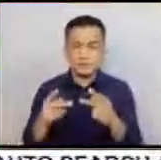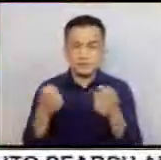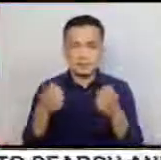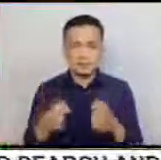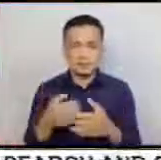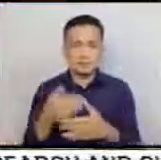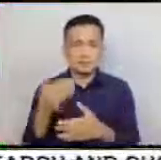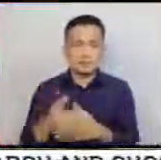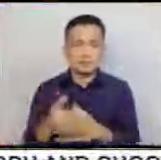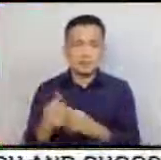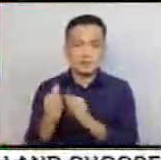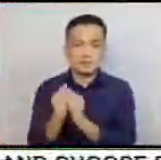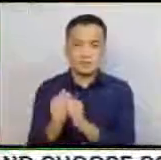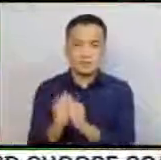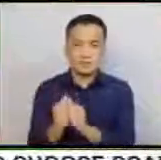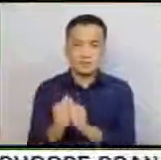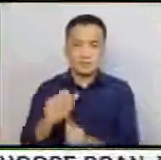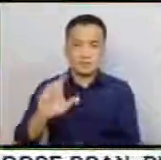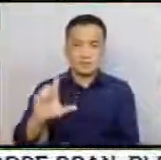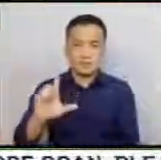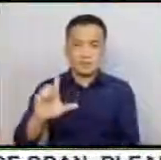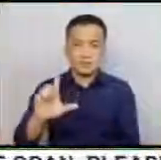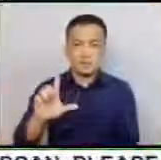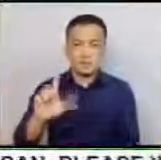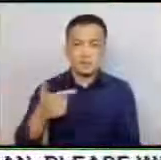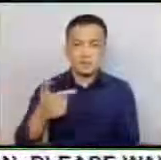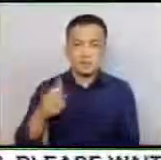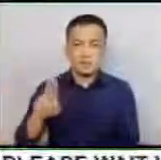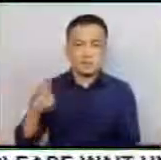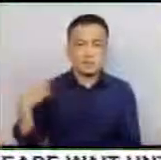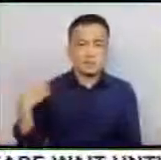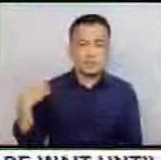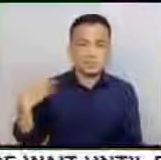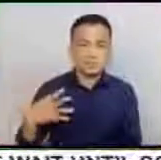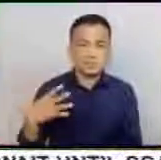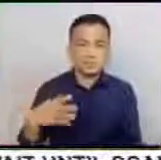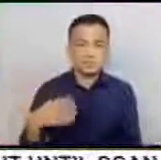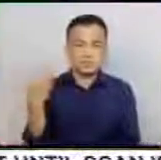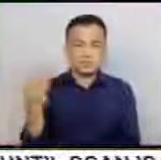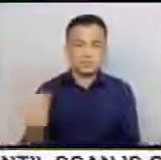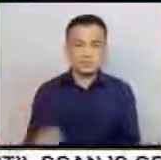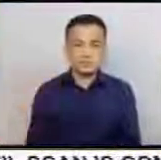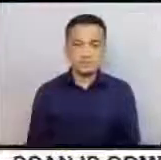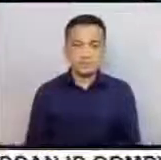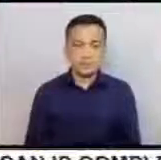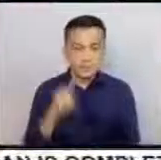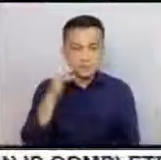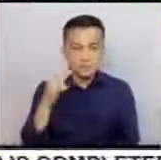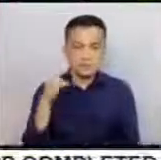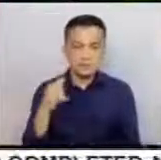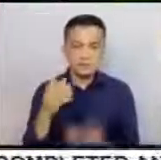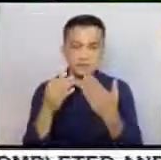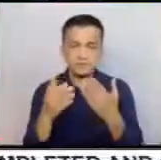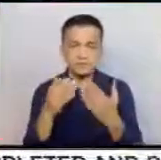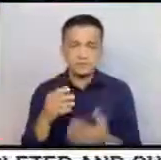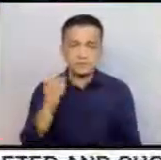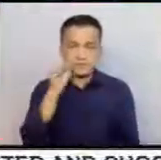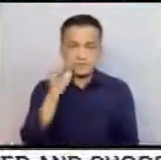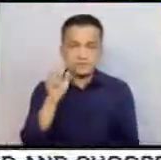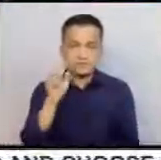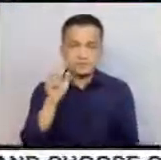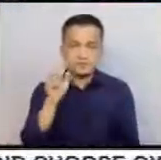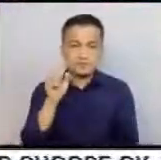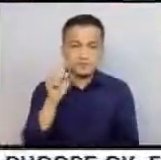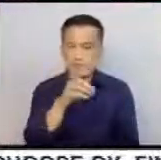makakasama naman niya ang mga lokal na opisyal ng probinsya. Sa kanyang pahayag kahapon, puno ng pasasalamat si Mayor Sara sa kanyang mga